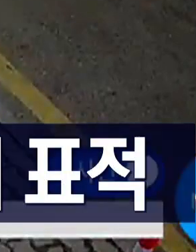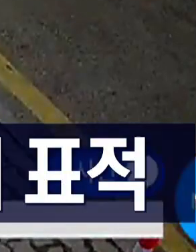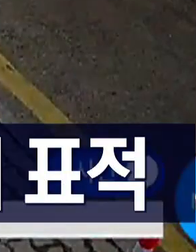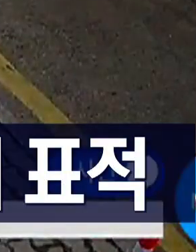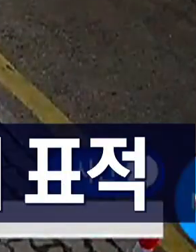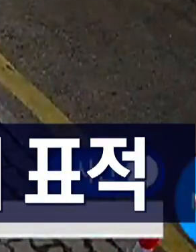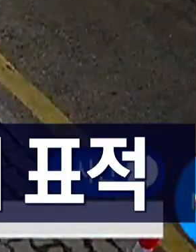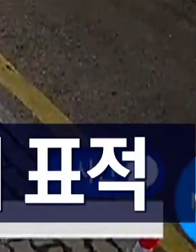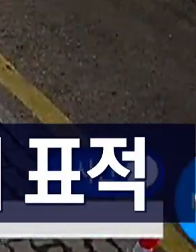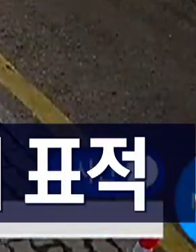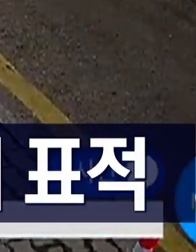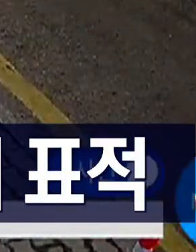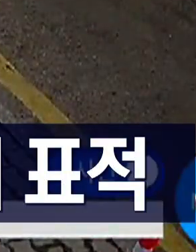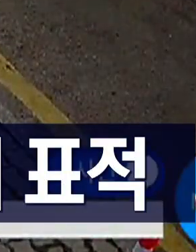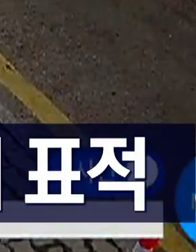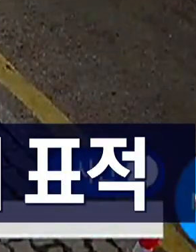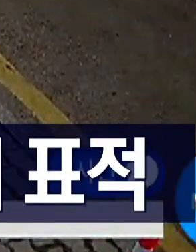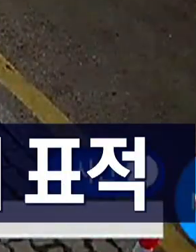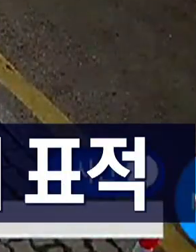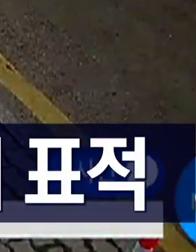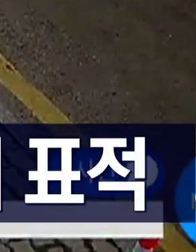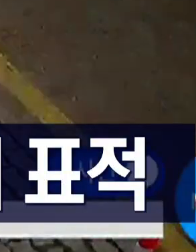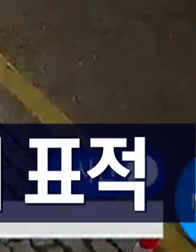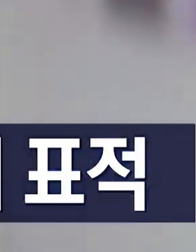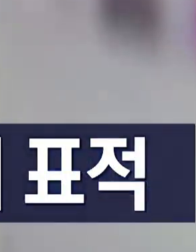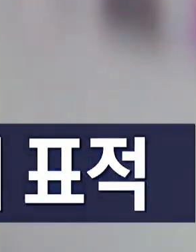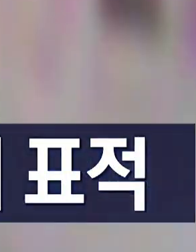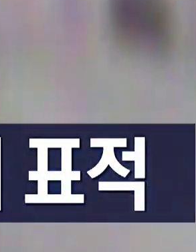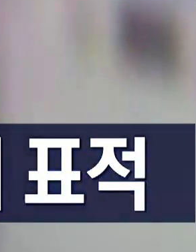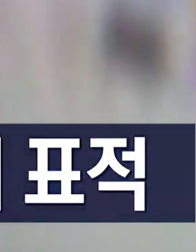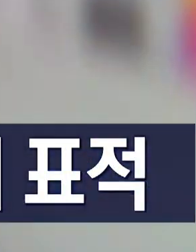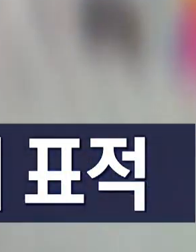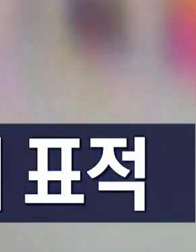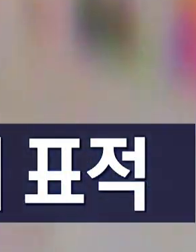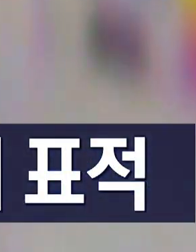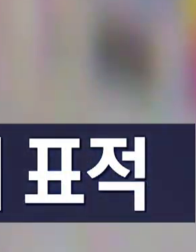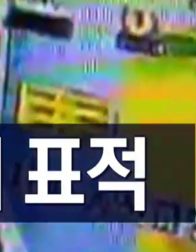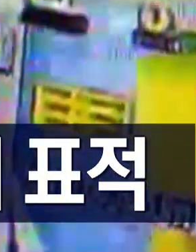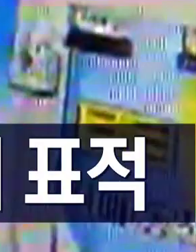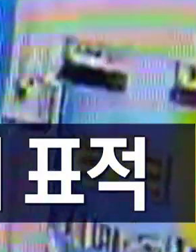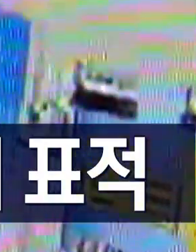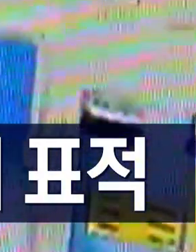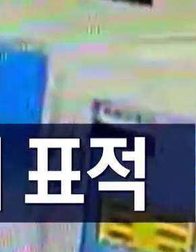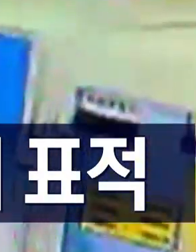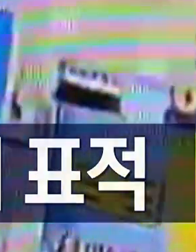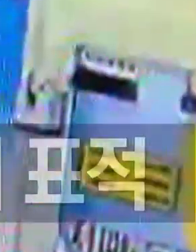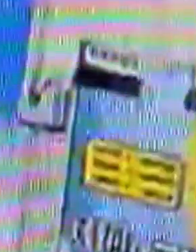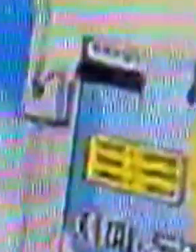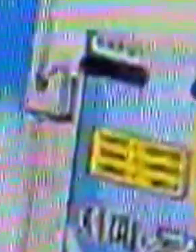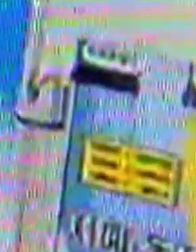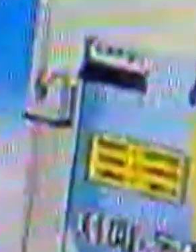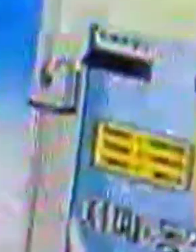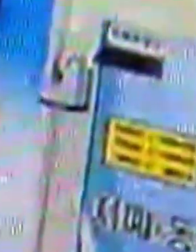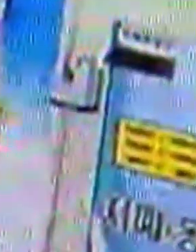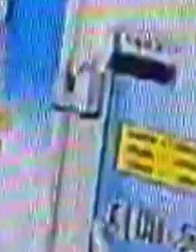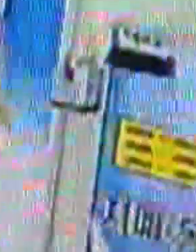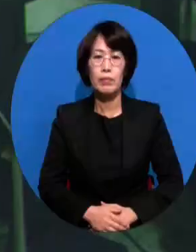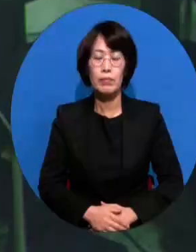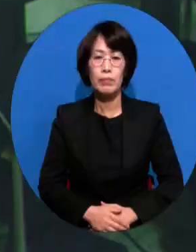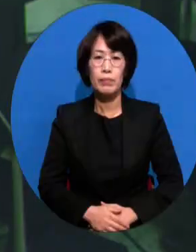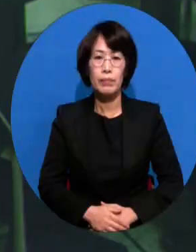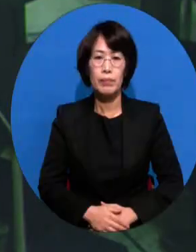코로나19 이후 늘어난 무인 점포가 범죄 표적이 되고 있습니다. 보안이 허술한 시간대에 현금통을 털어 가는 일이 잇따르고 있습니다.